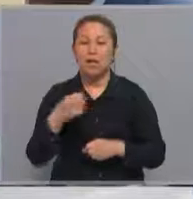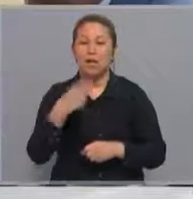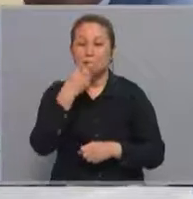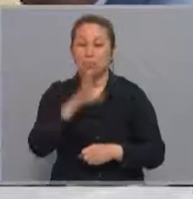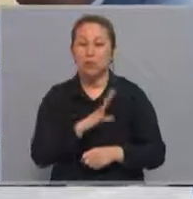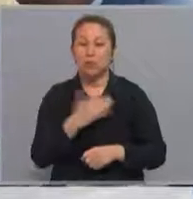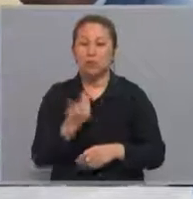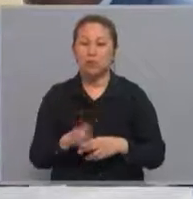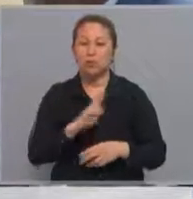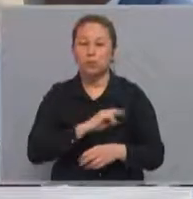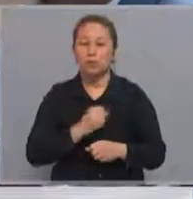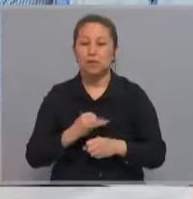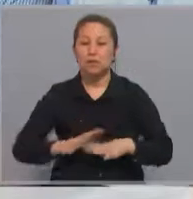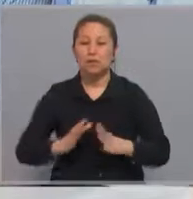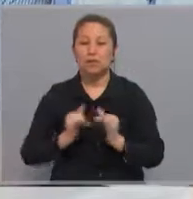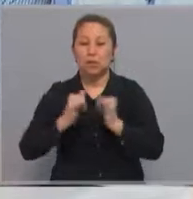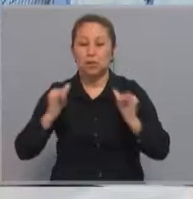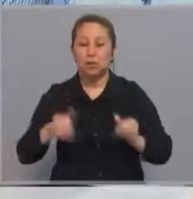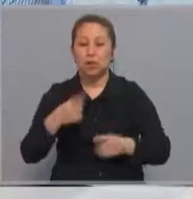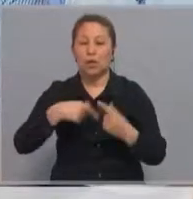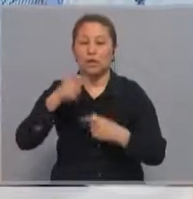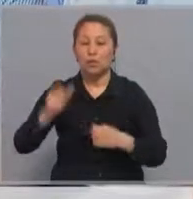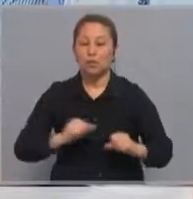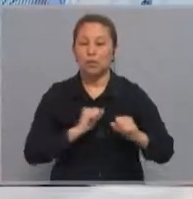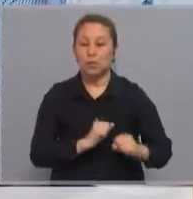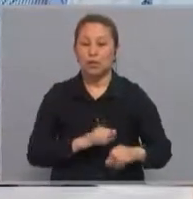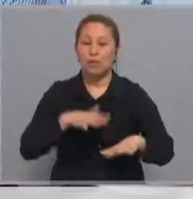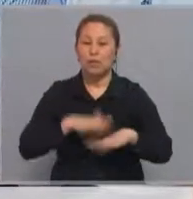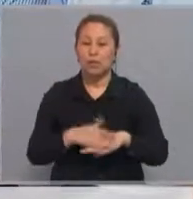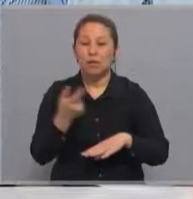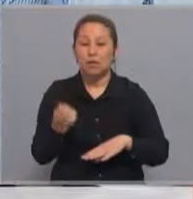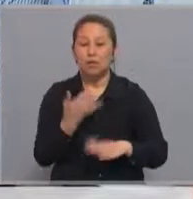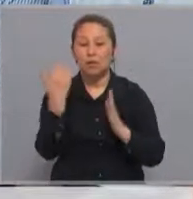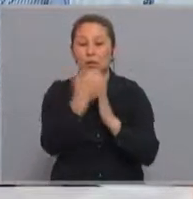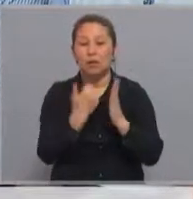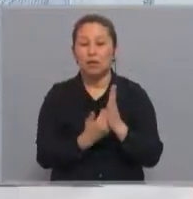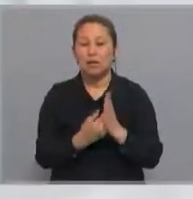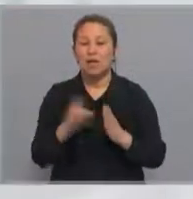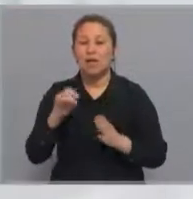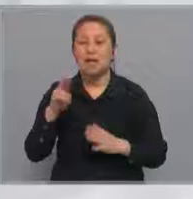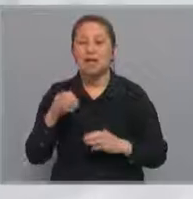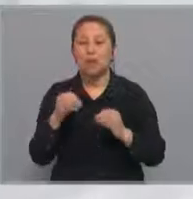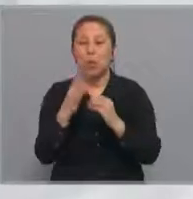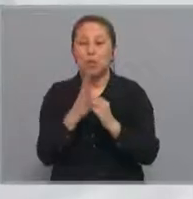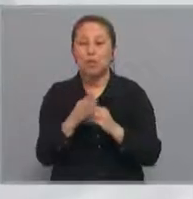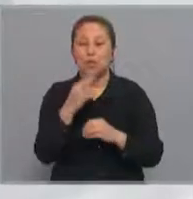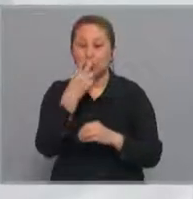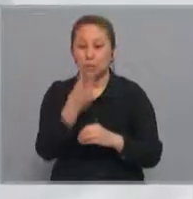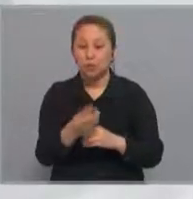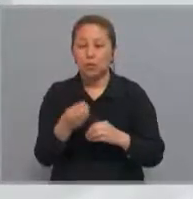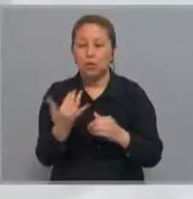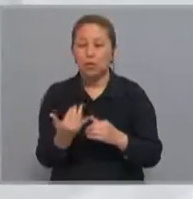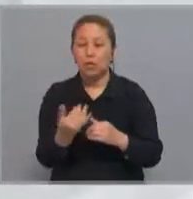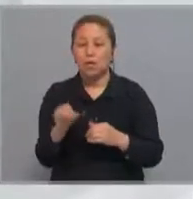жүргізіледі. Бұл жұмыс инвестицияны ұлғайту, кәсіпкерлердің құқығын бұзу фактілерін азайтуға бағытталған. Рейтинг 15 талапты қамтиды. Атап айтар